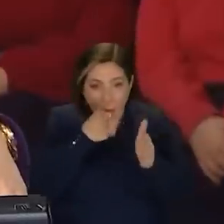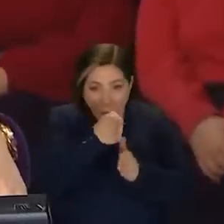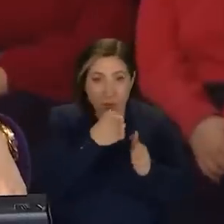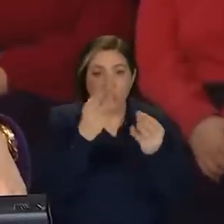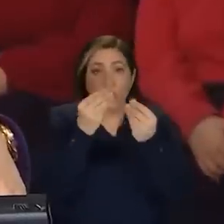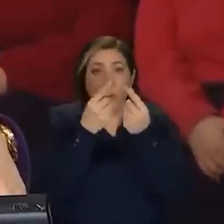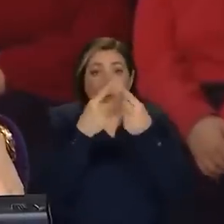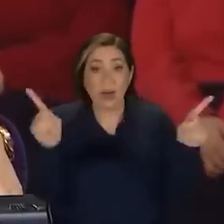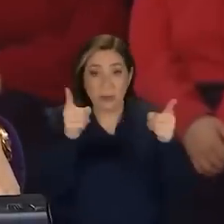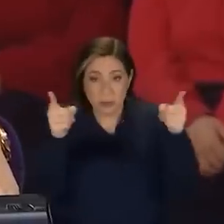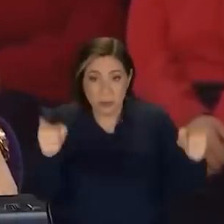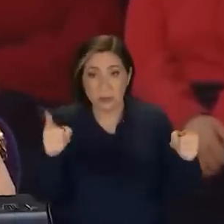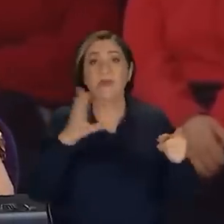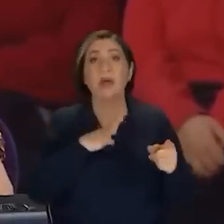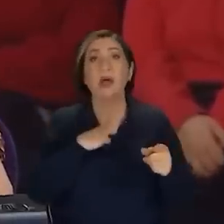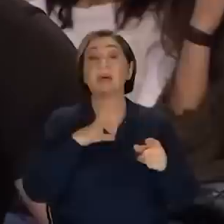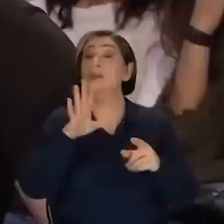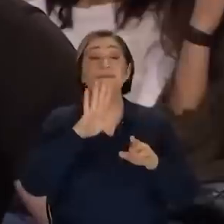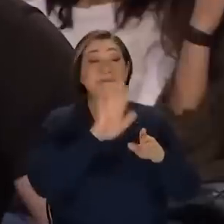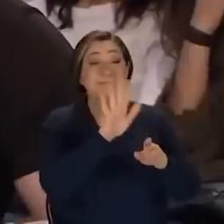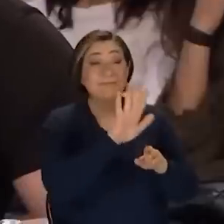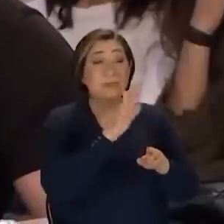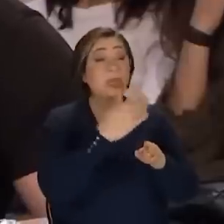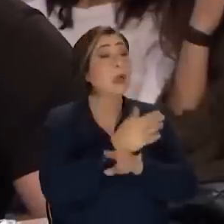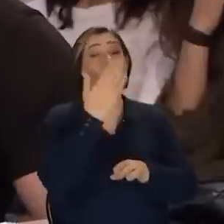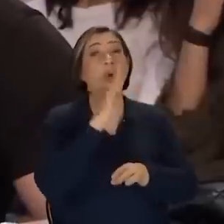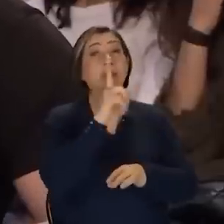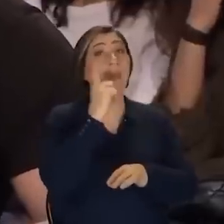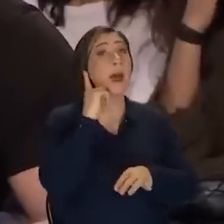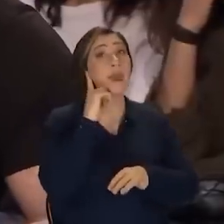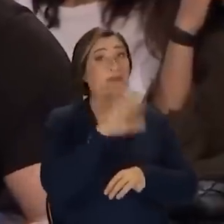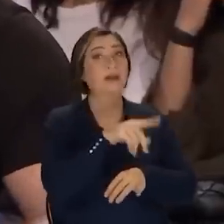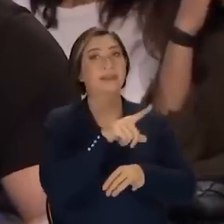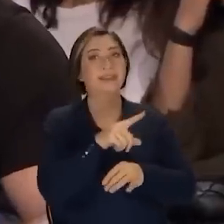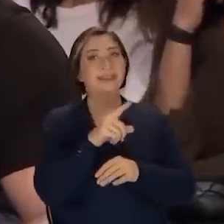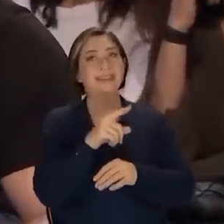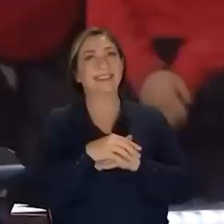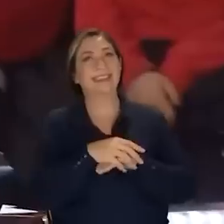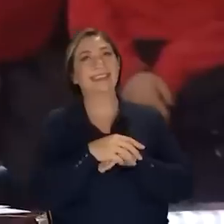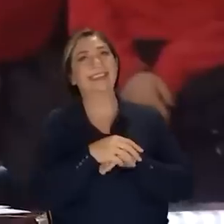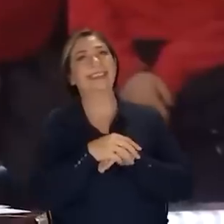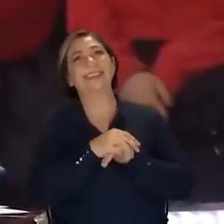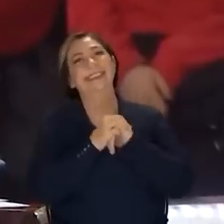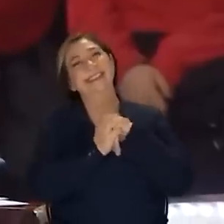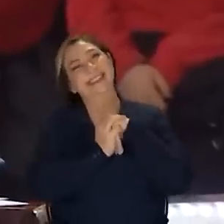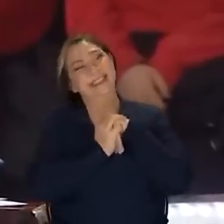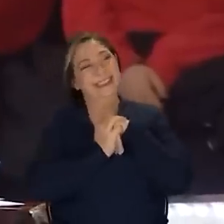çok acayip var Yani aslında hiç yok Biliyor musun sana bir haberim var mesela vallahi